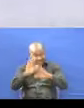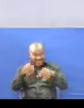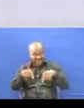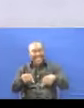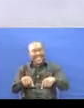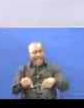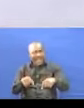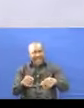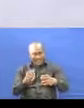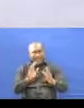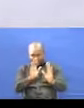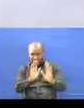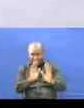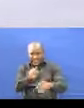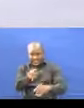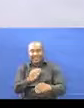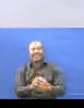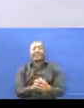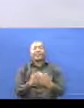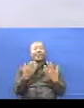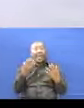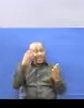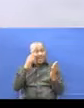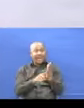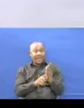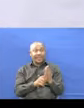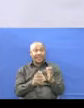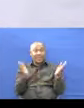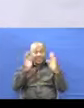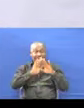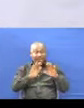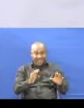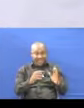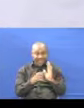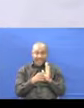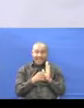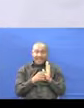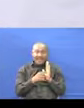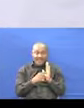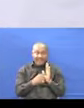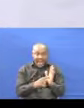Tunamalizia. Sasa hivi tunamaliziaje? Tunamalizia namna hii. Tunasema kwa mfano